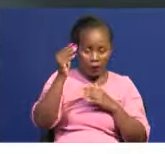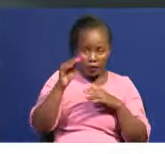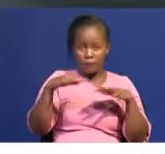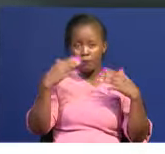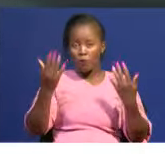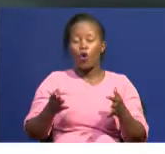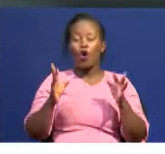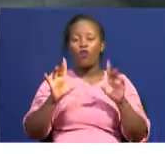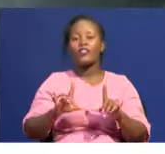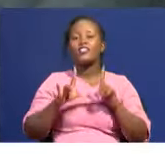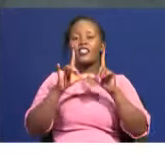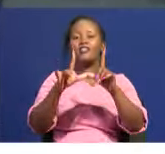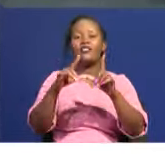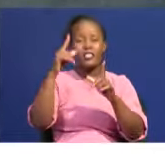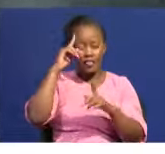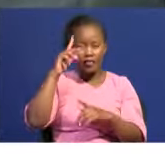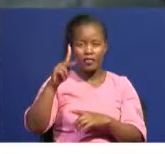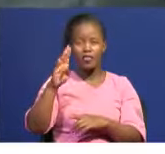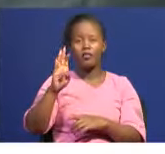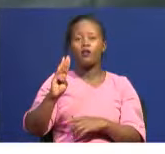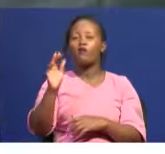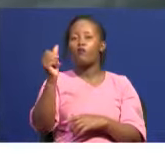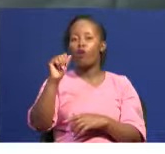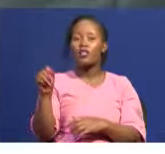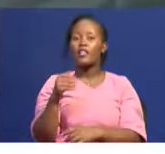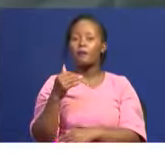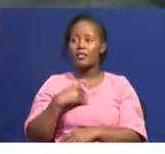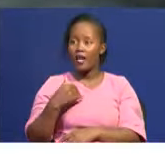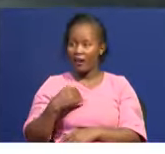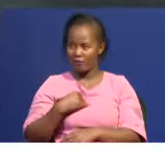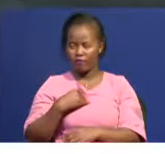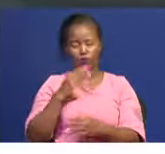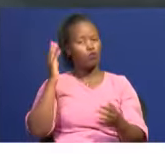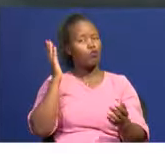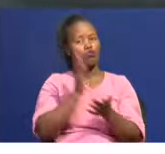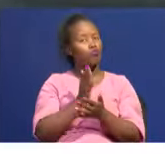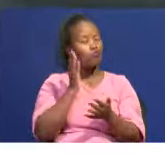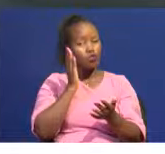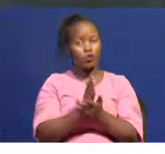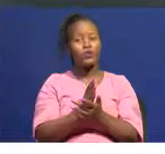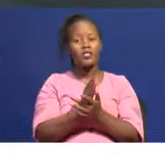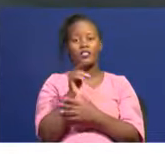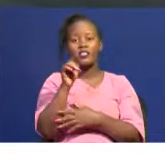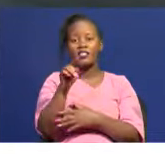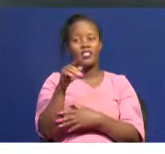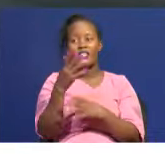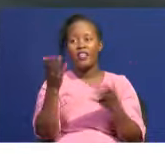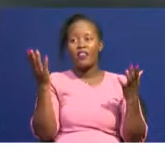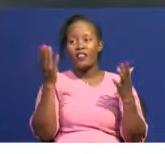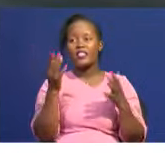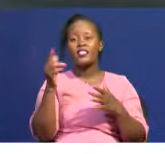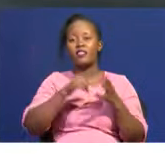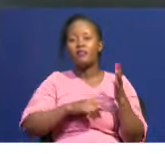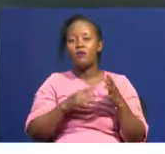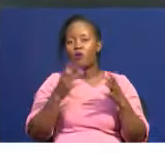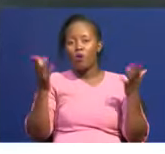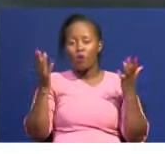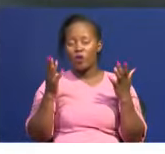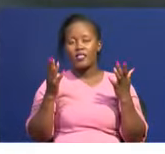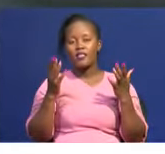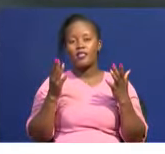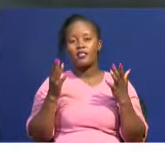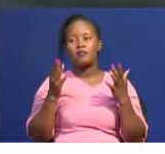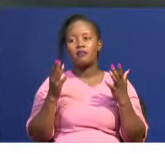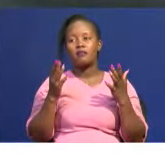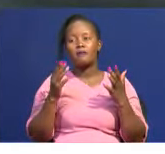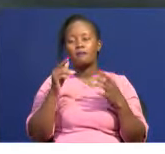KEBS, looking at it, I am telling you this is not what, this is not the